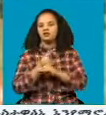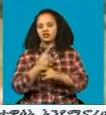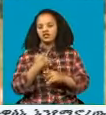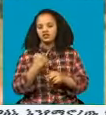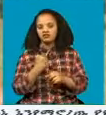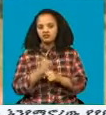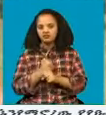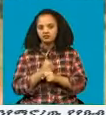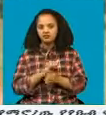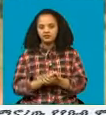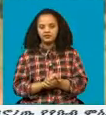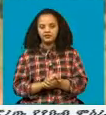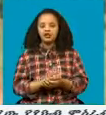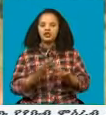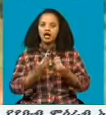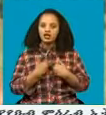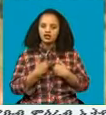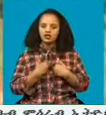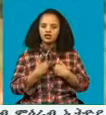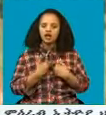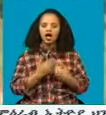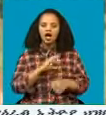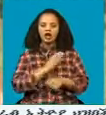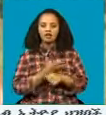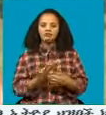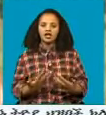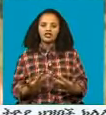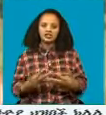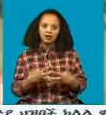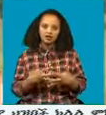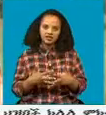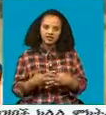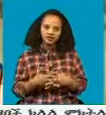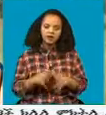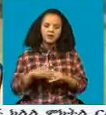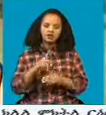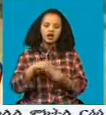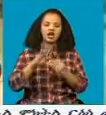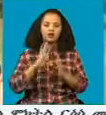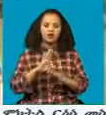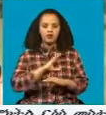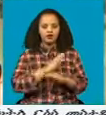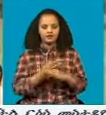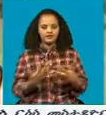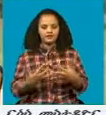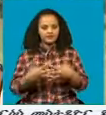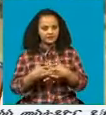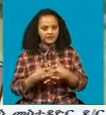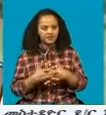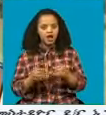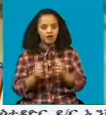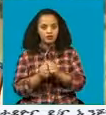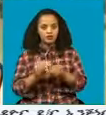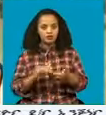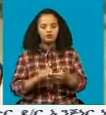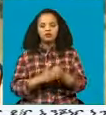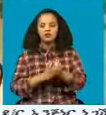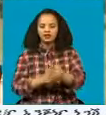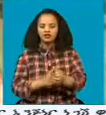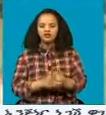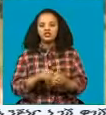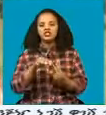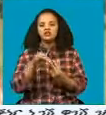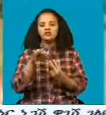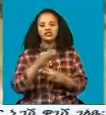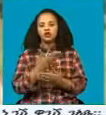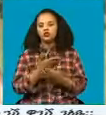ስራ ያለንን አቅሞች አስተባብረን በተለይ አካባቢ አቅሞቻችን አስተባብረንና አቀናጅተን መምራት የምርጫ